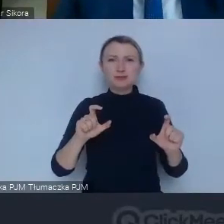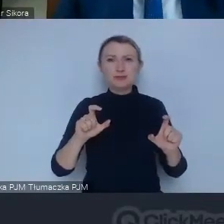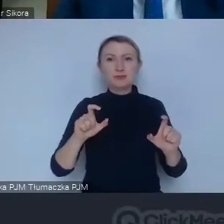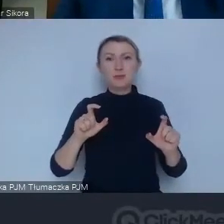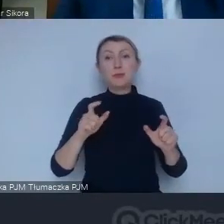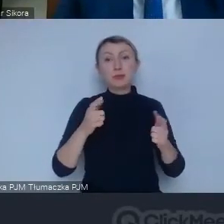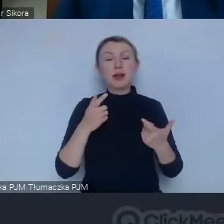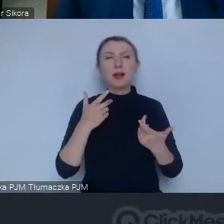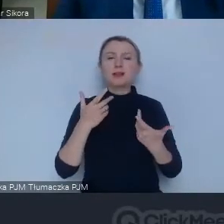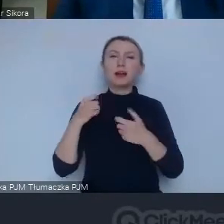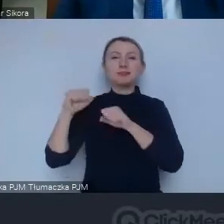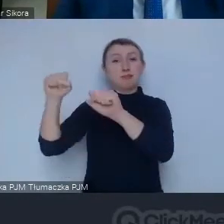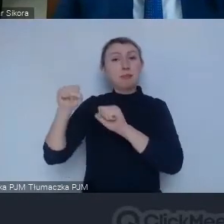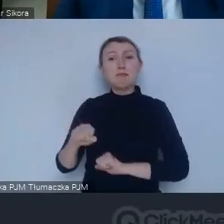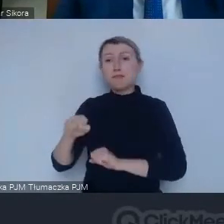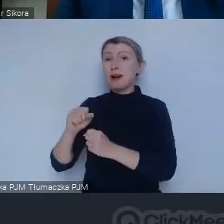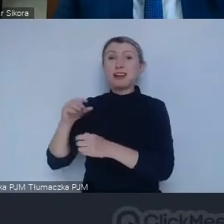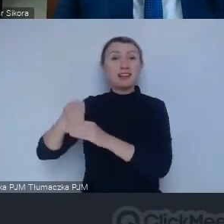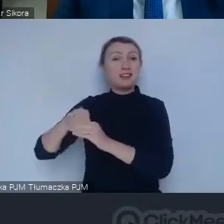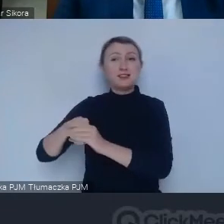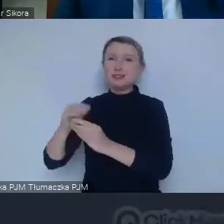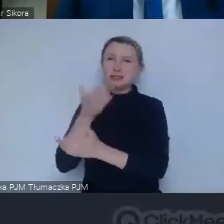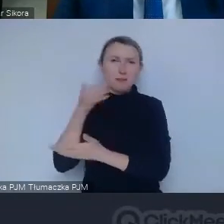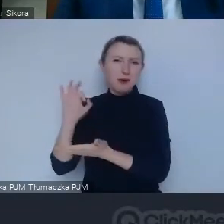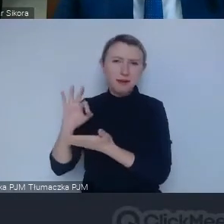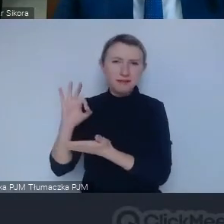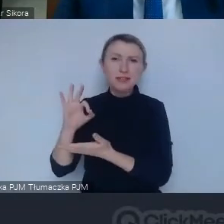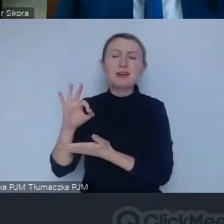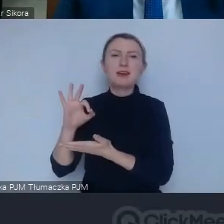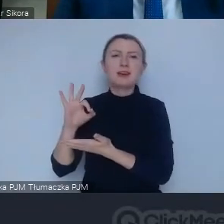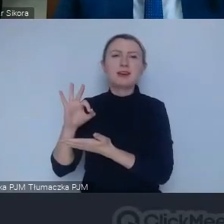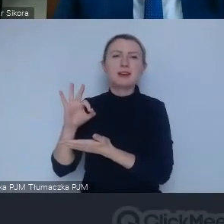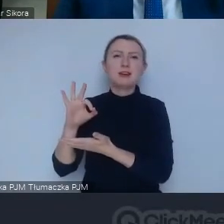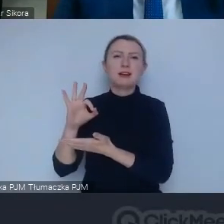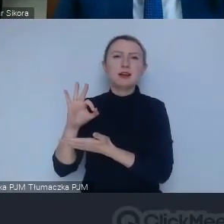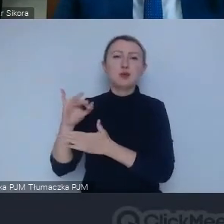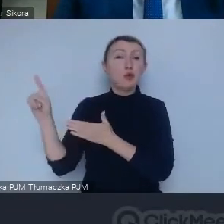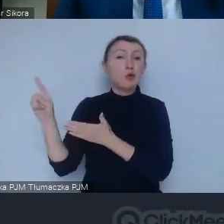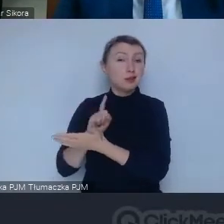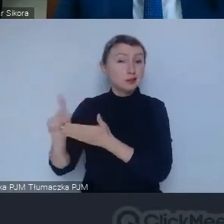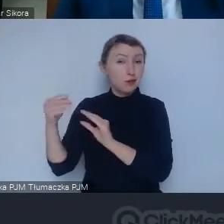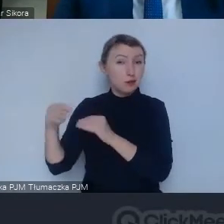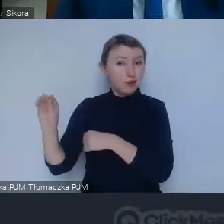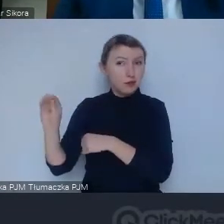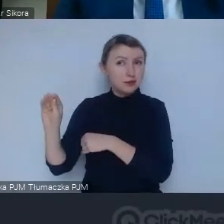lokata bankowa jest mniej pewna i bardziej ryzykowna.